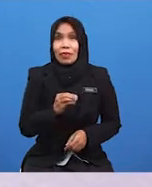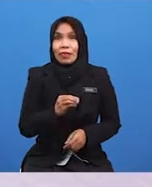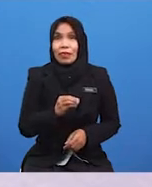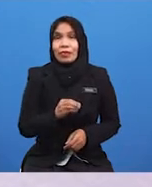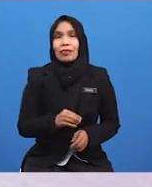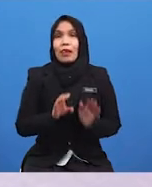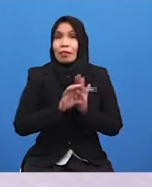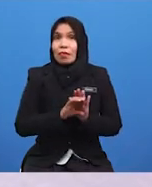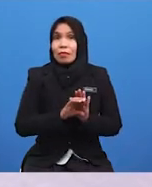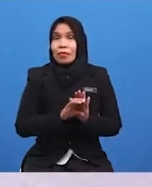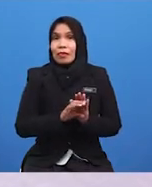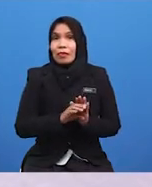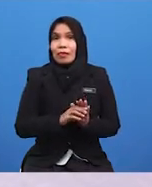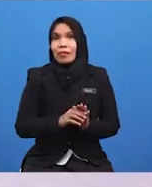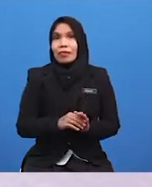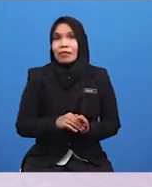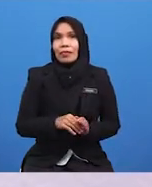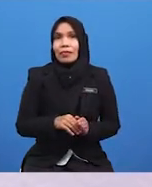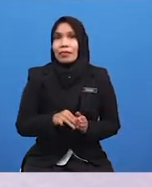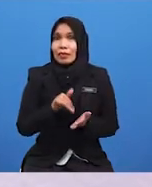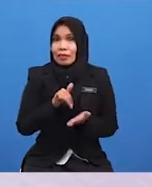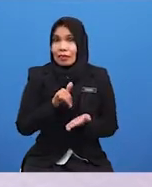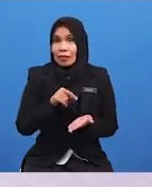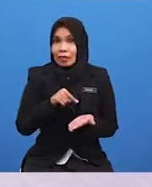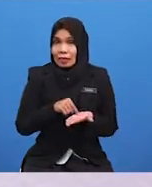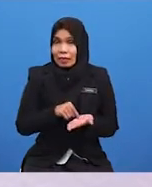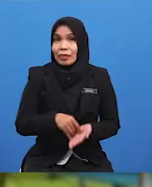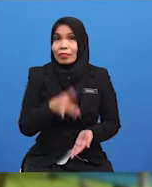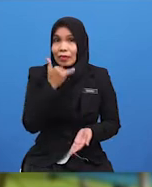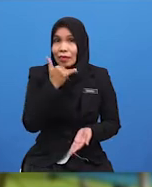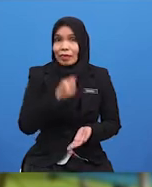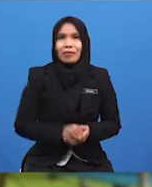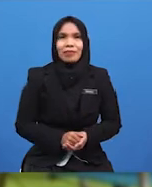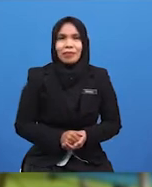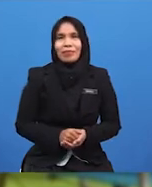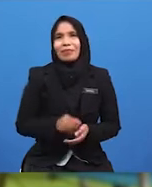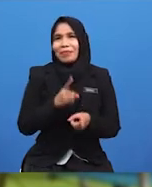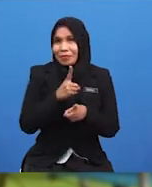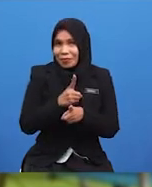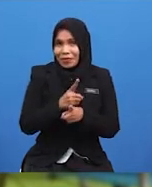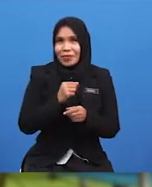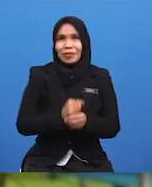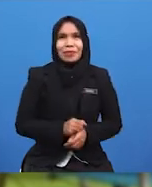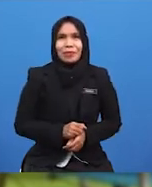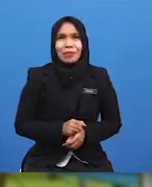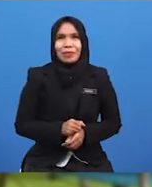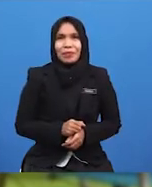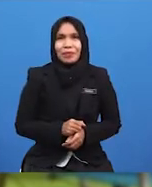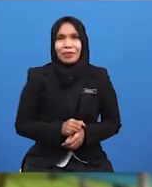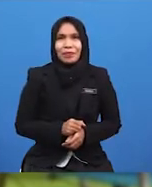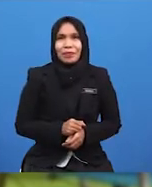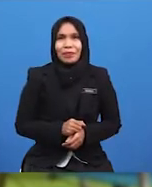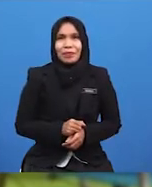salah tepat Coba Mimi kita semestinya terima